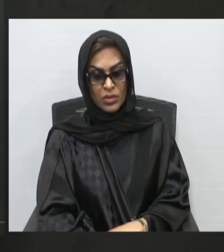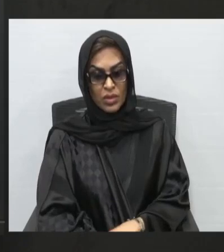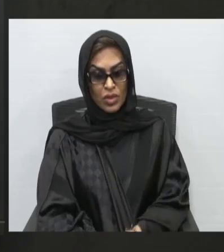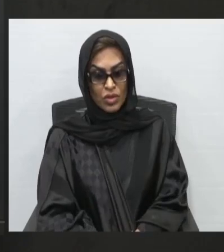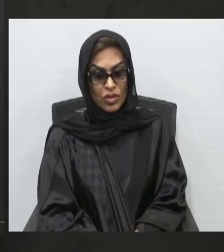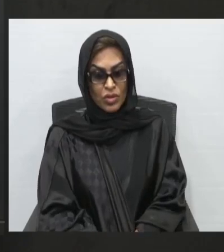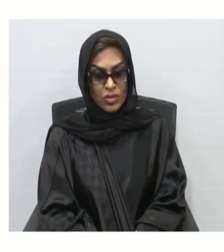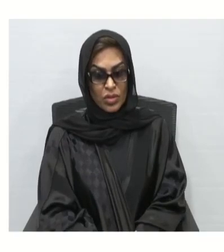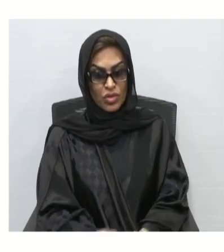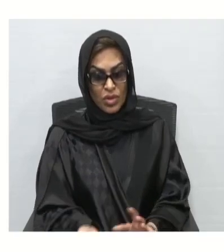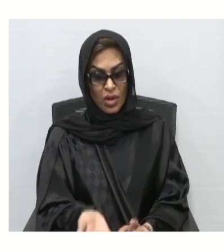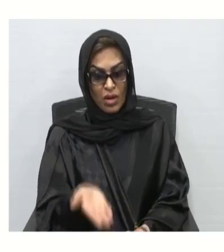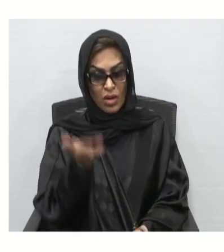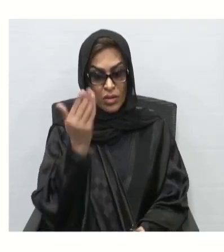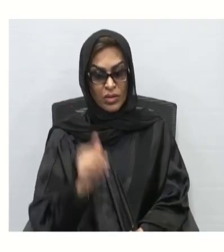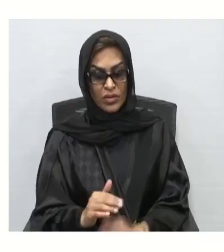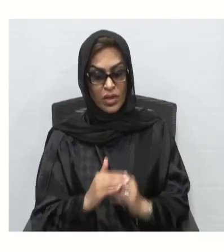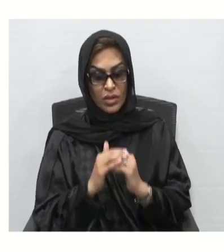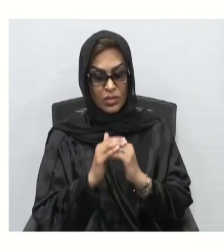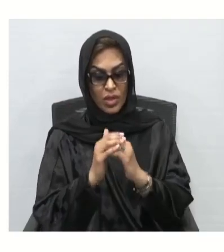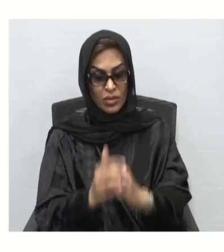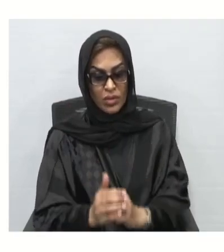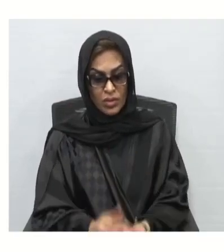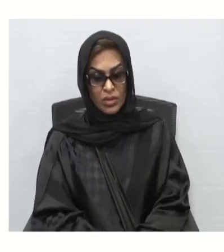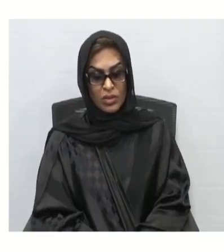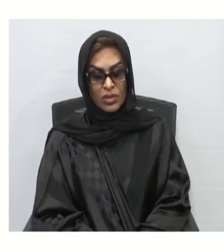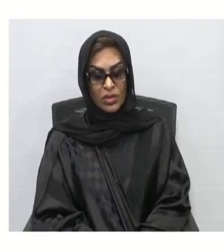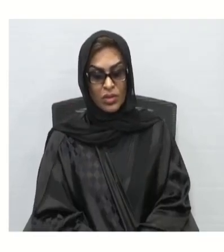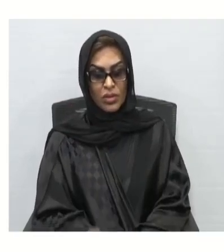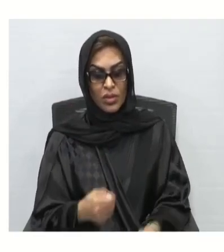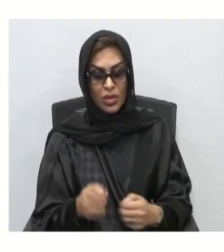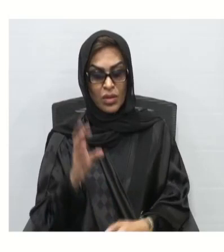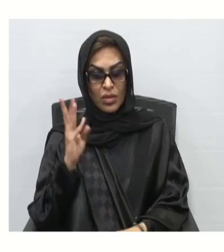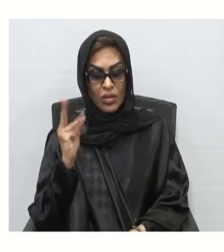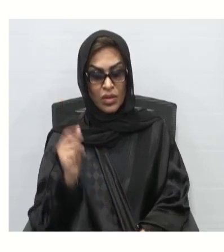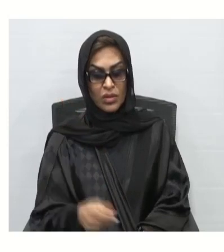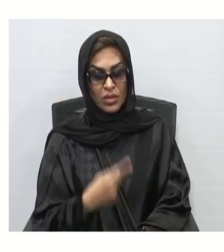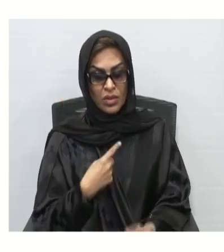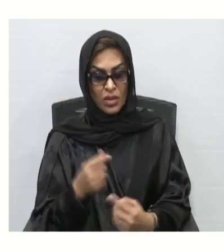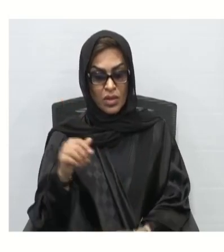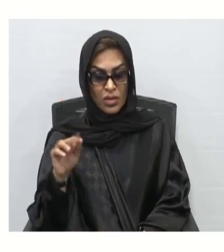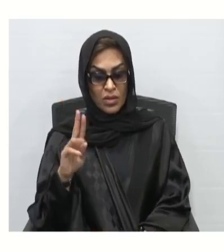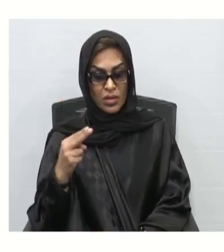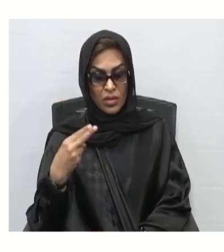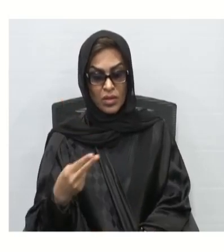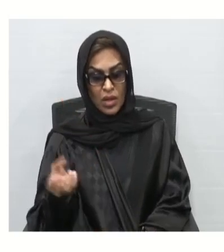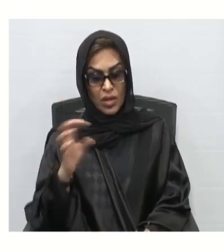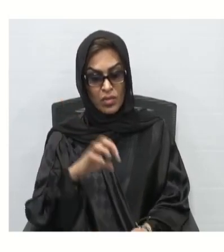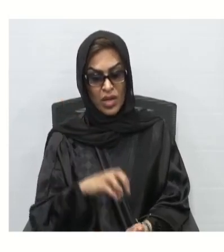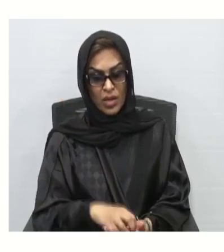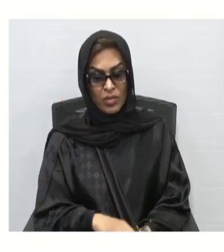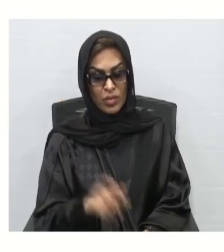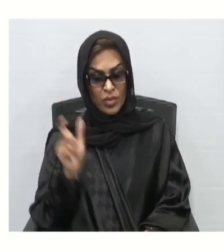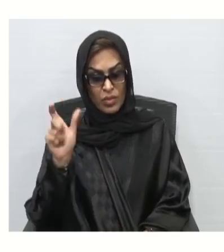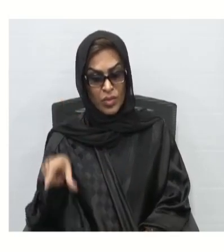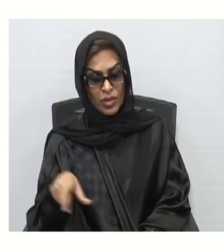درجه عاليه من الرفاهيه في تقديم الخدمات حيث تسهم التجاره الرقميه في ايصال السلع الى اي